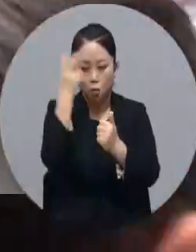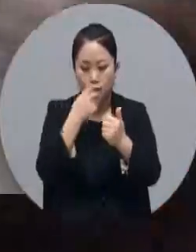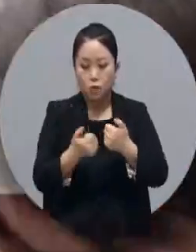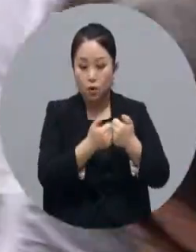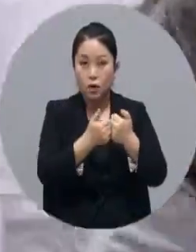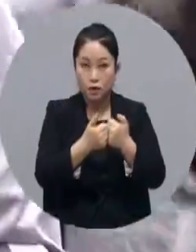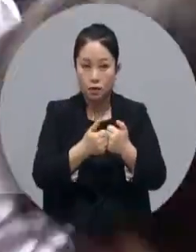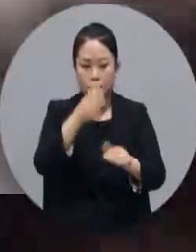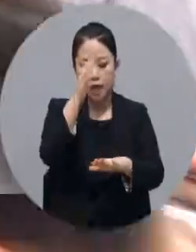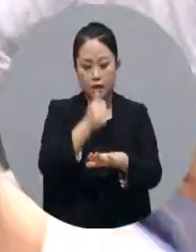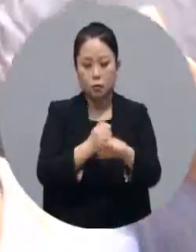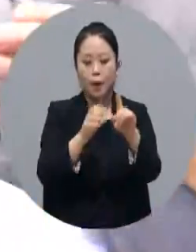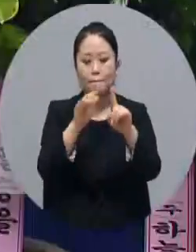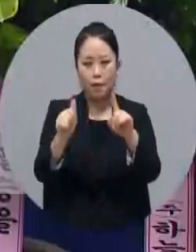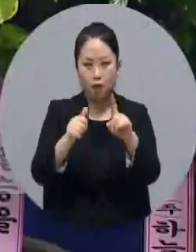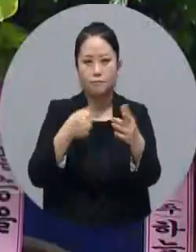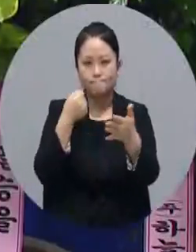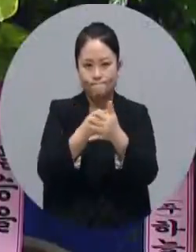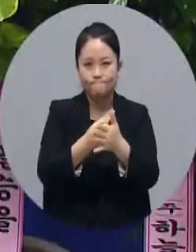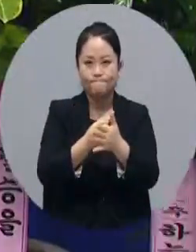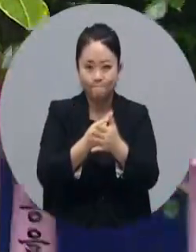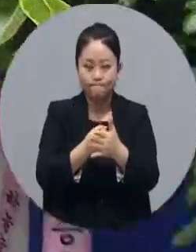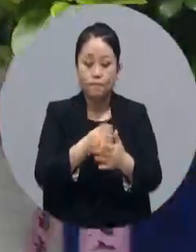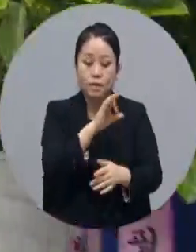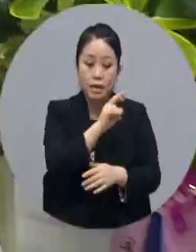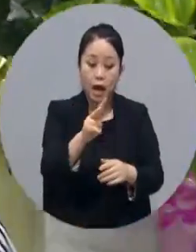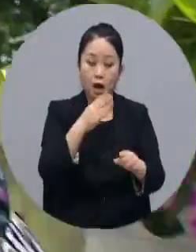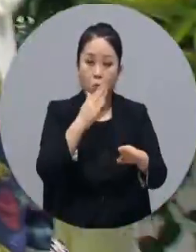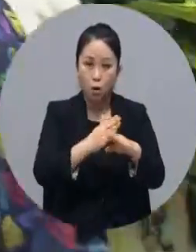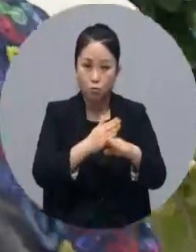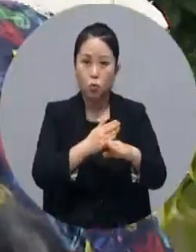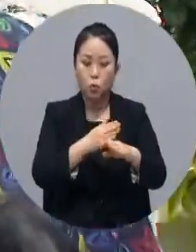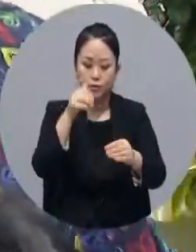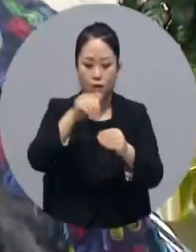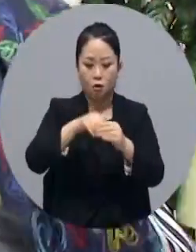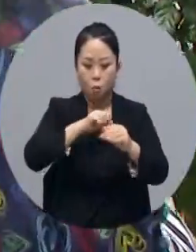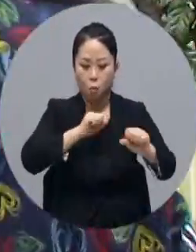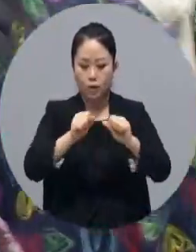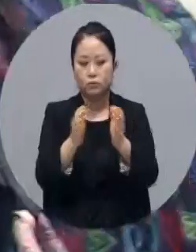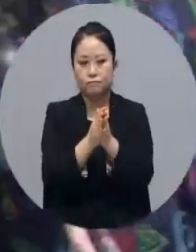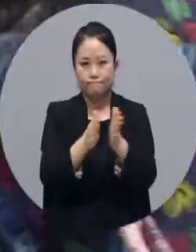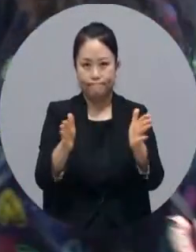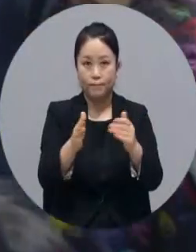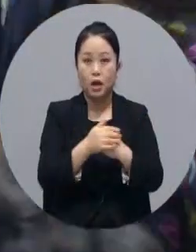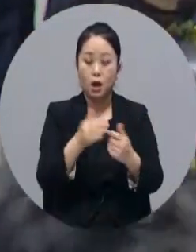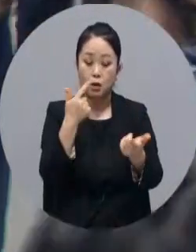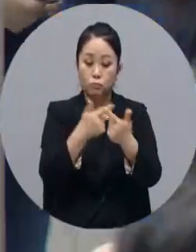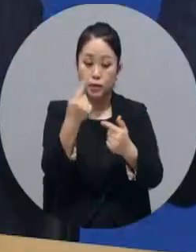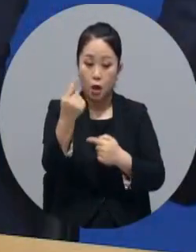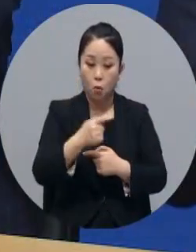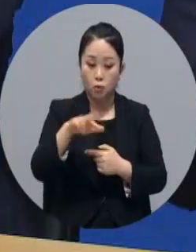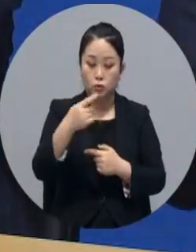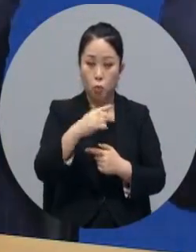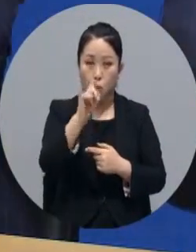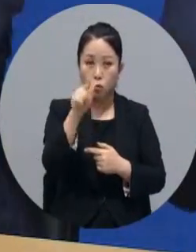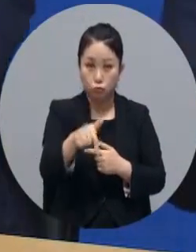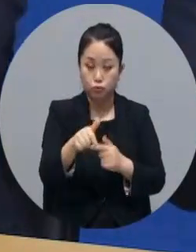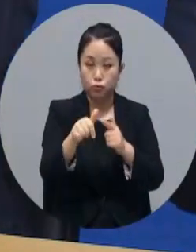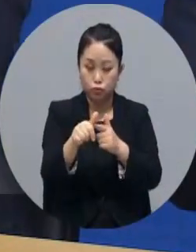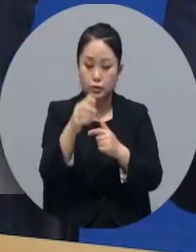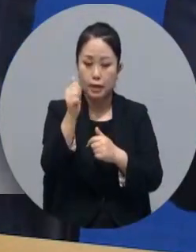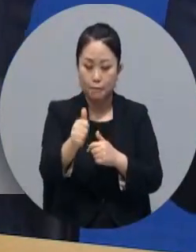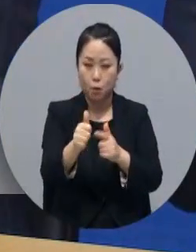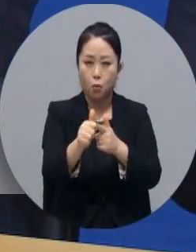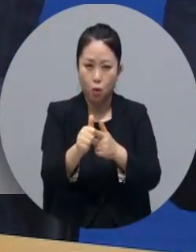최종 후보를 선정할 예정입니다. 야권도 본격적인 선거 태세에 들어갔습니다. 부산을 찾은 조국혁신당의 조국